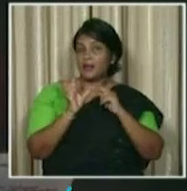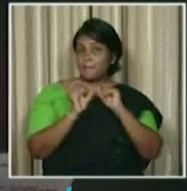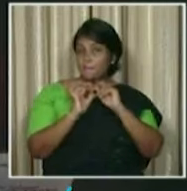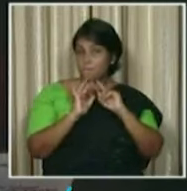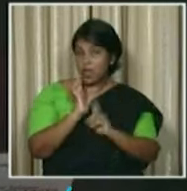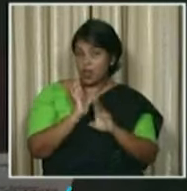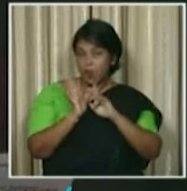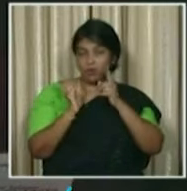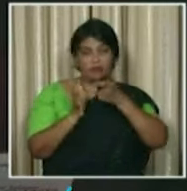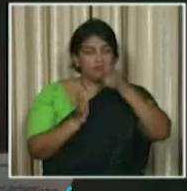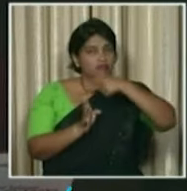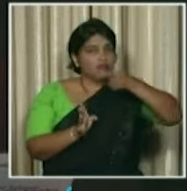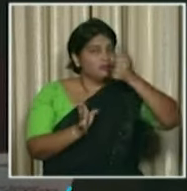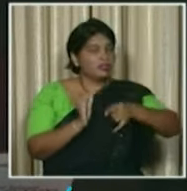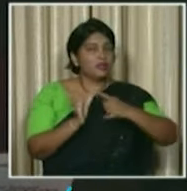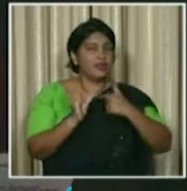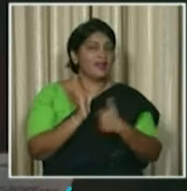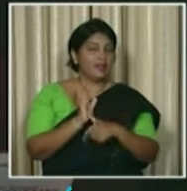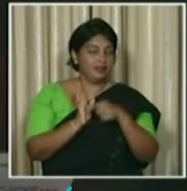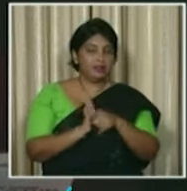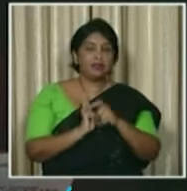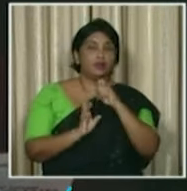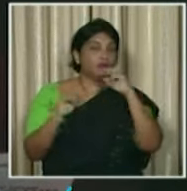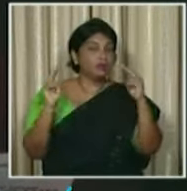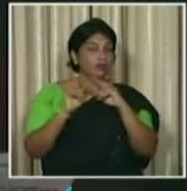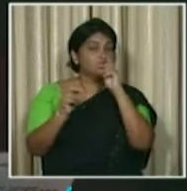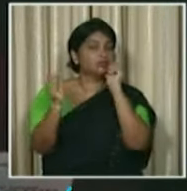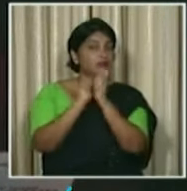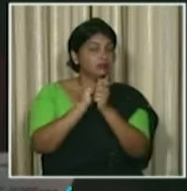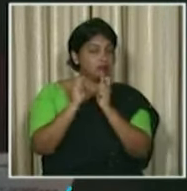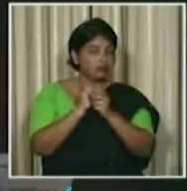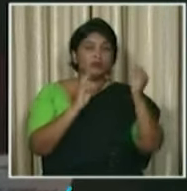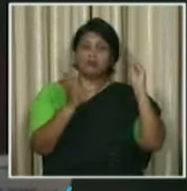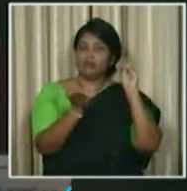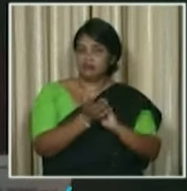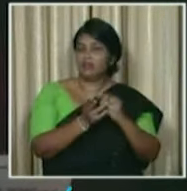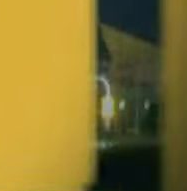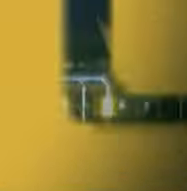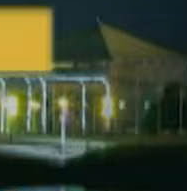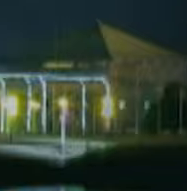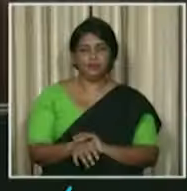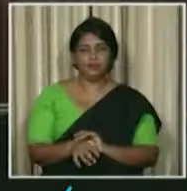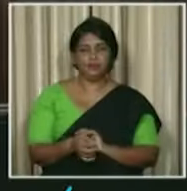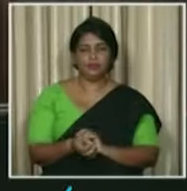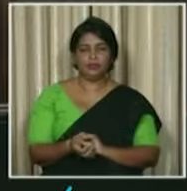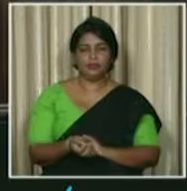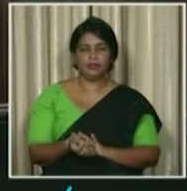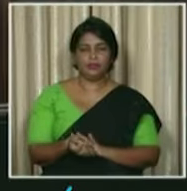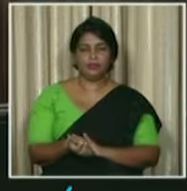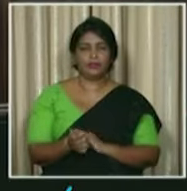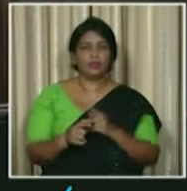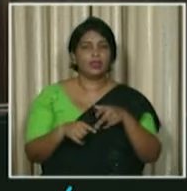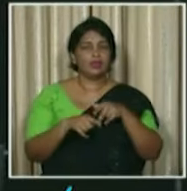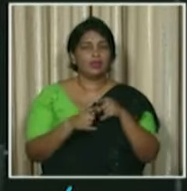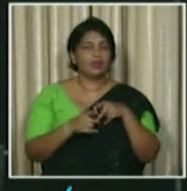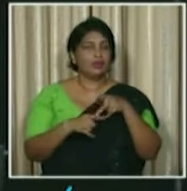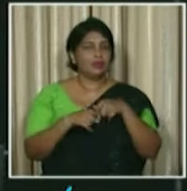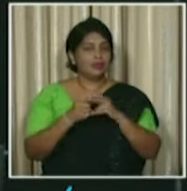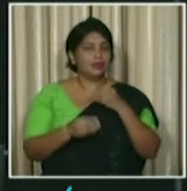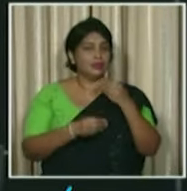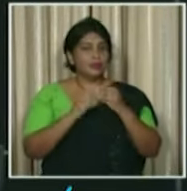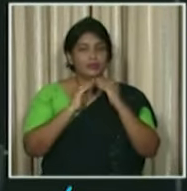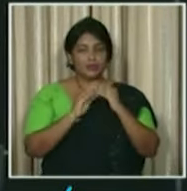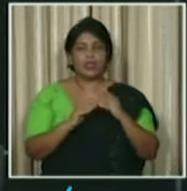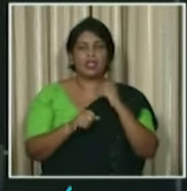නැහැ. ශ්‍රේෂ්ඨාධිකරණයේ යෝජනා කරන සංශෝධන ටික ක්‍රියාත්මක කරන්නට අපි බැඳිලා ඉන්නට ඕන. කර්මාන්ත අමාත්‍යාංශය සම්බන්ධව